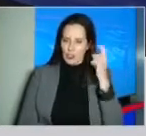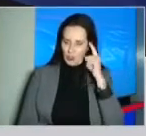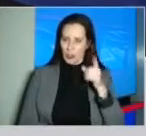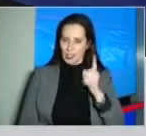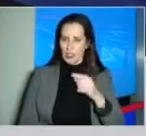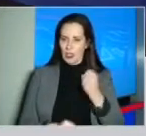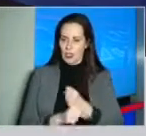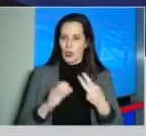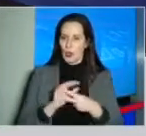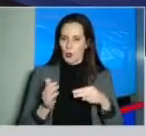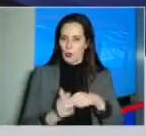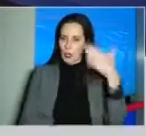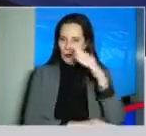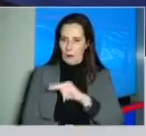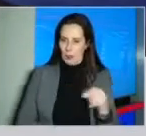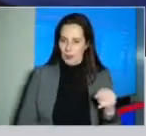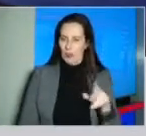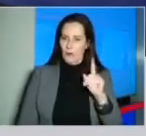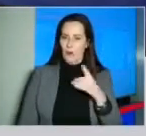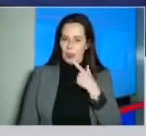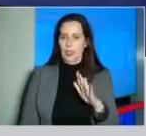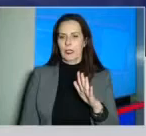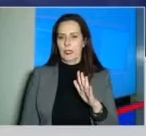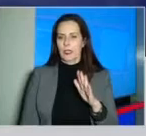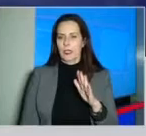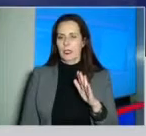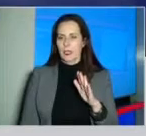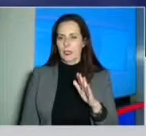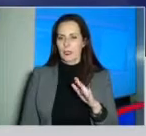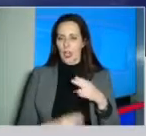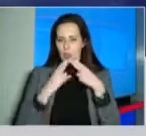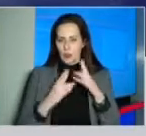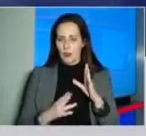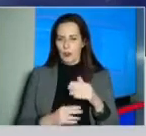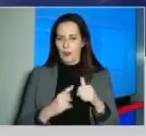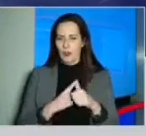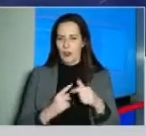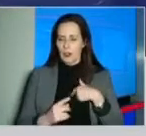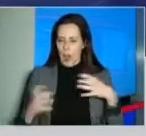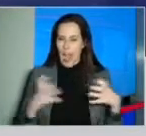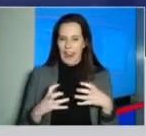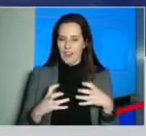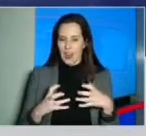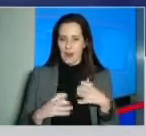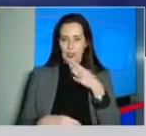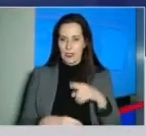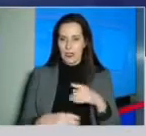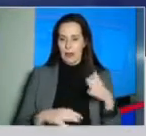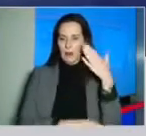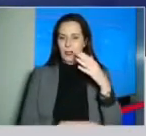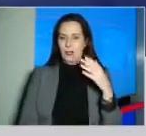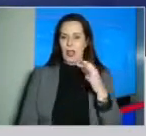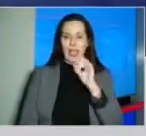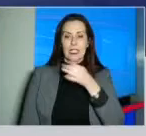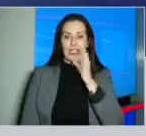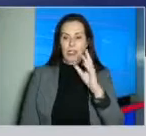שצריך לעשות תוכנית לאומית בנושא הזה. אבל בוא נדבר על זה. בשבילך התשובה היא מרובדת. אחד, אנחנו החברה, ישראל היא המדינה הצעירה